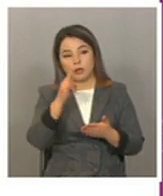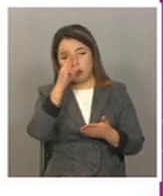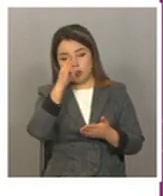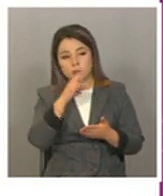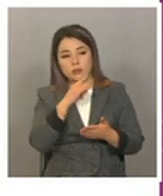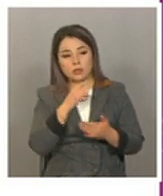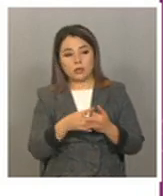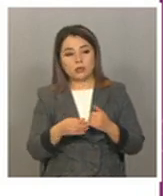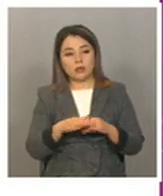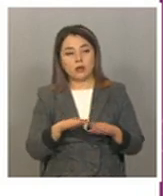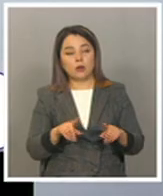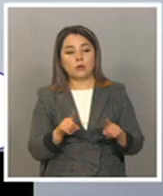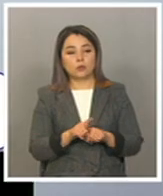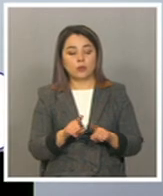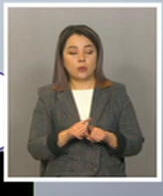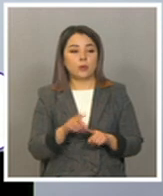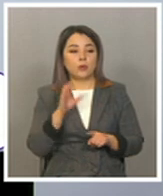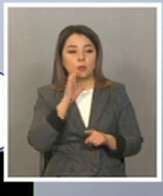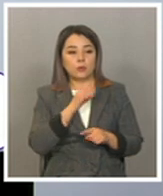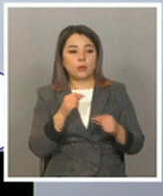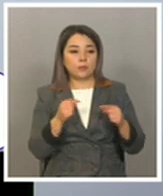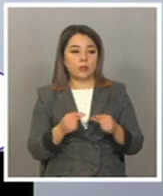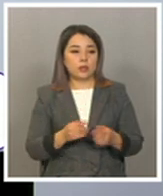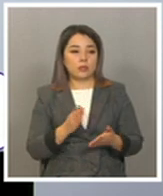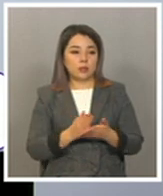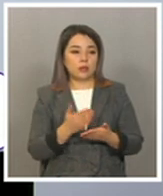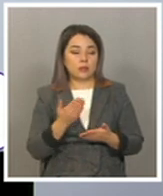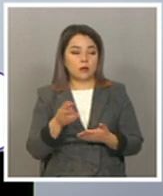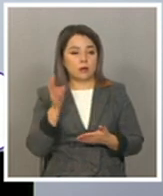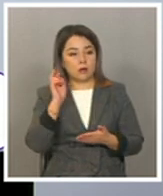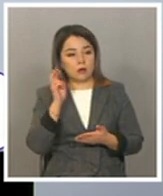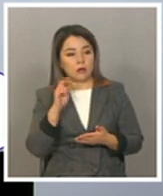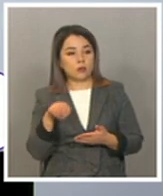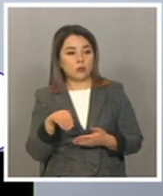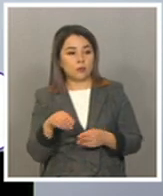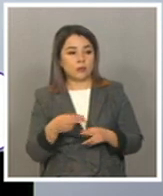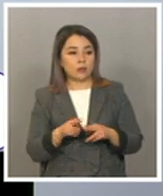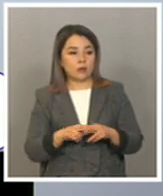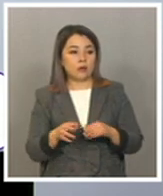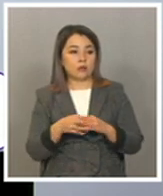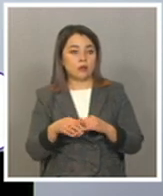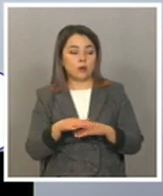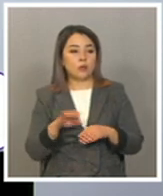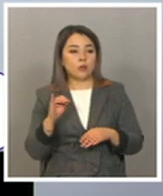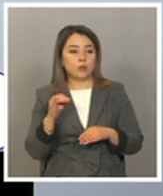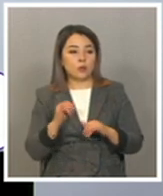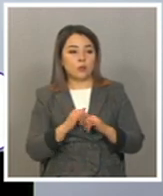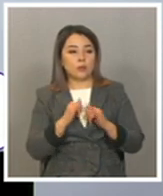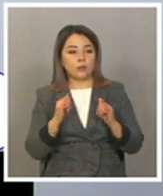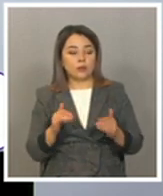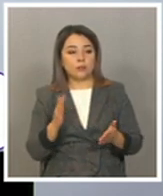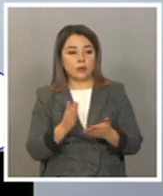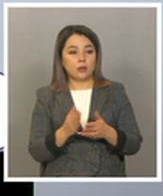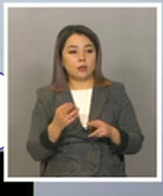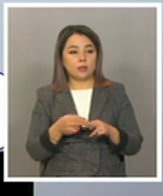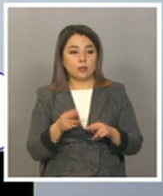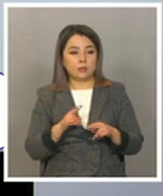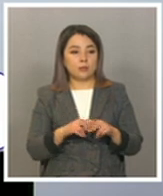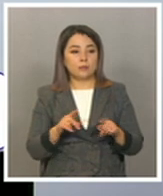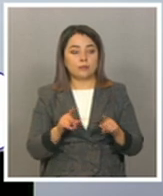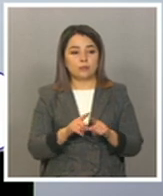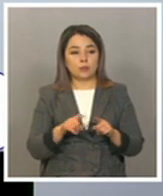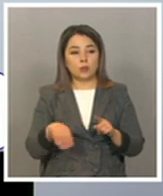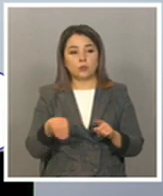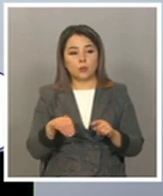Қазақстанның солтүстік аумақтарына сәйкес келеді, сонымен бірге қара топырақты аудандар одан оңтүстікте басталады. Ал енді осы